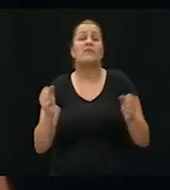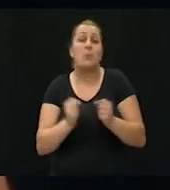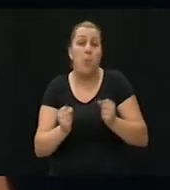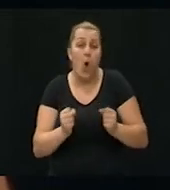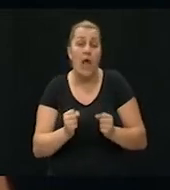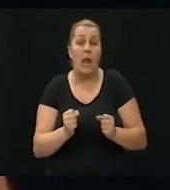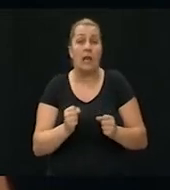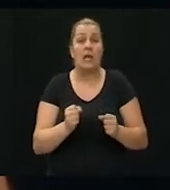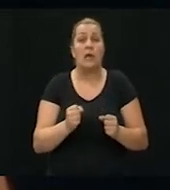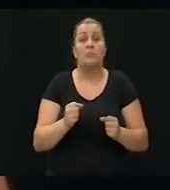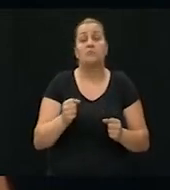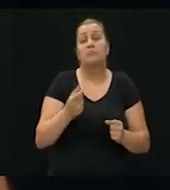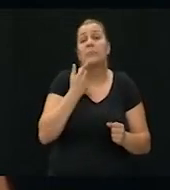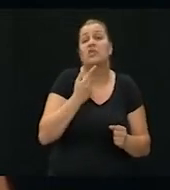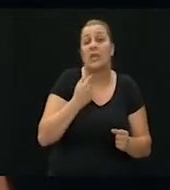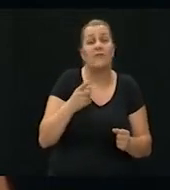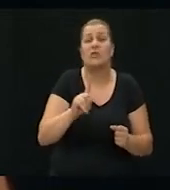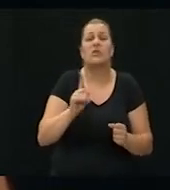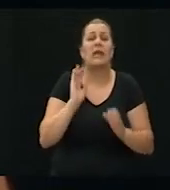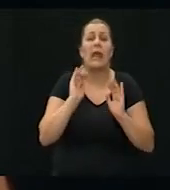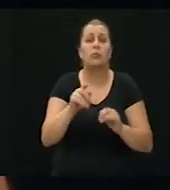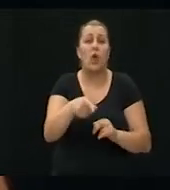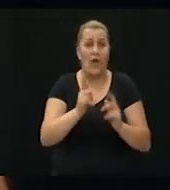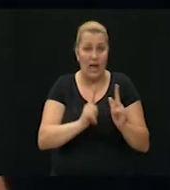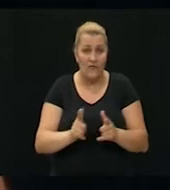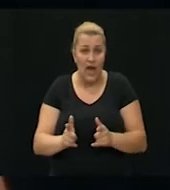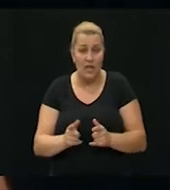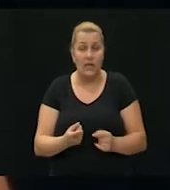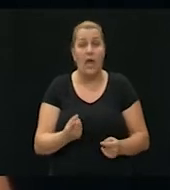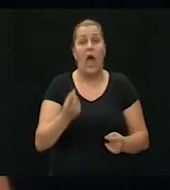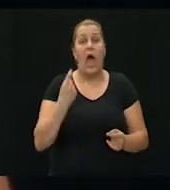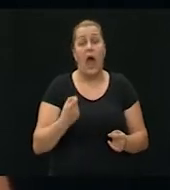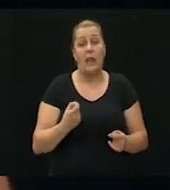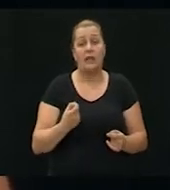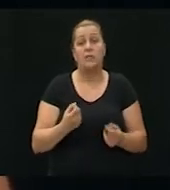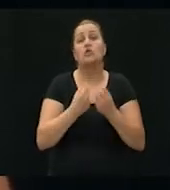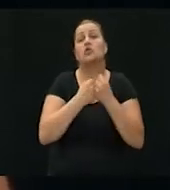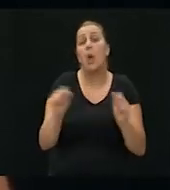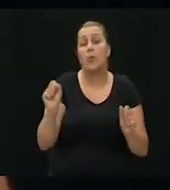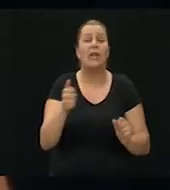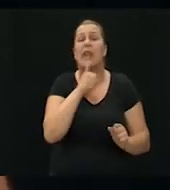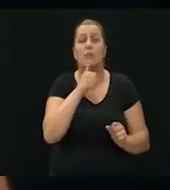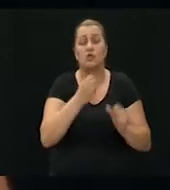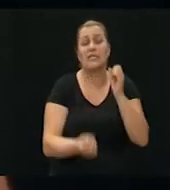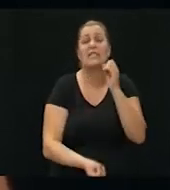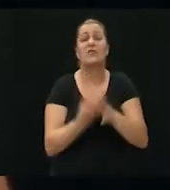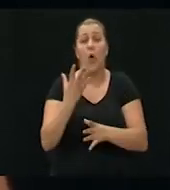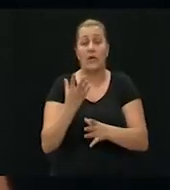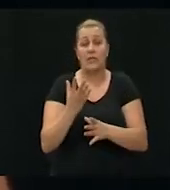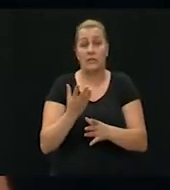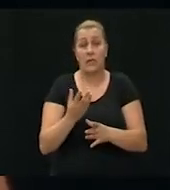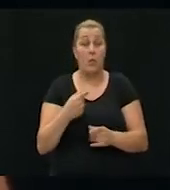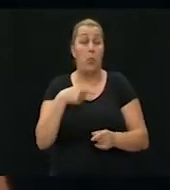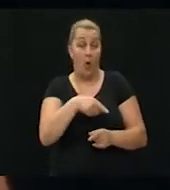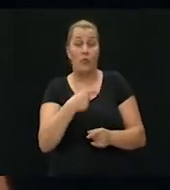naravno. Priželjkivali smo da ne bude ništa od toga rata i toga. Ali sloboda se ne može stvoriti, bar